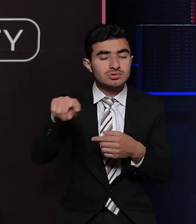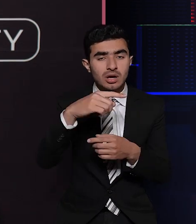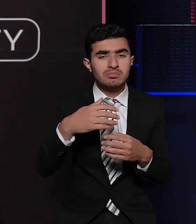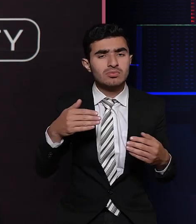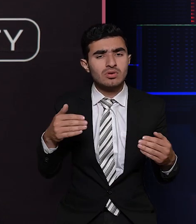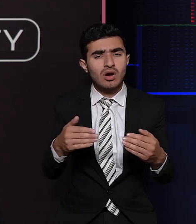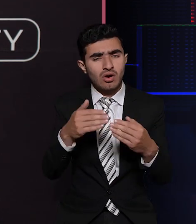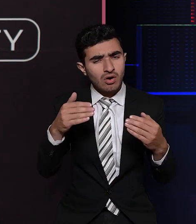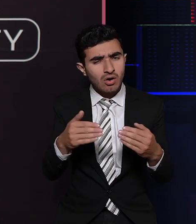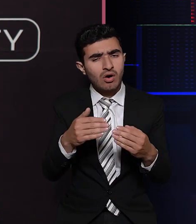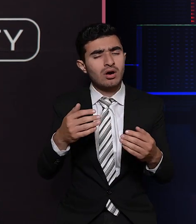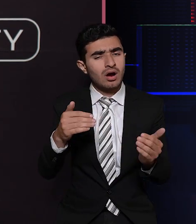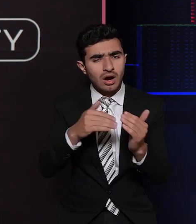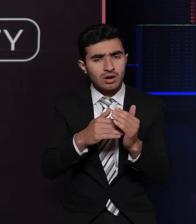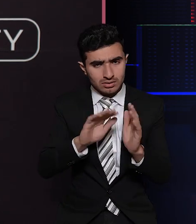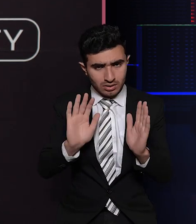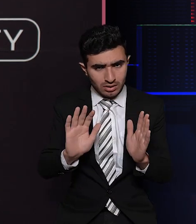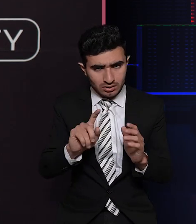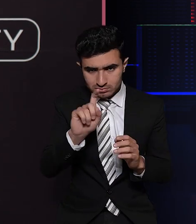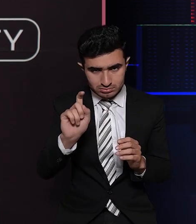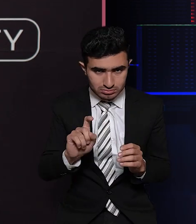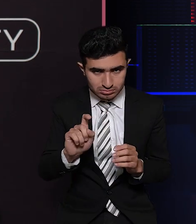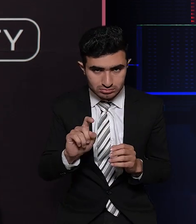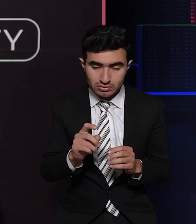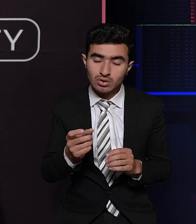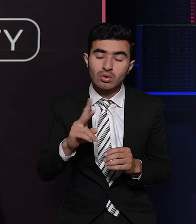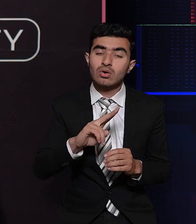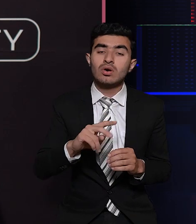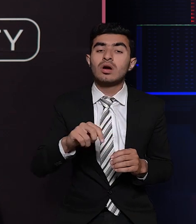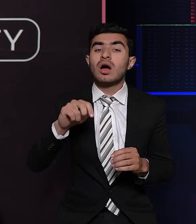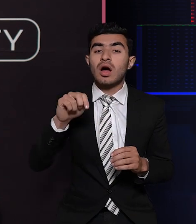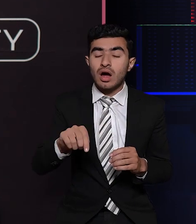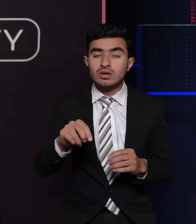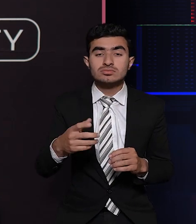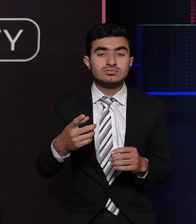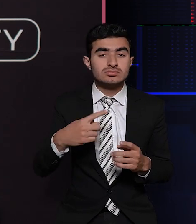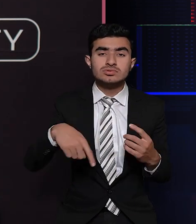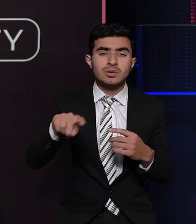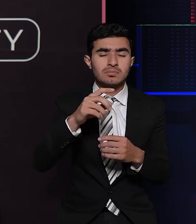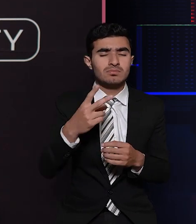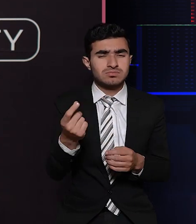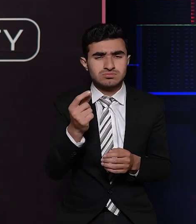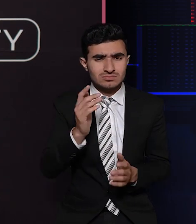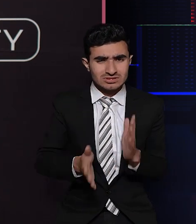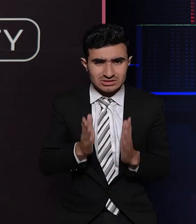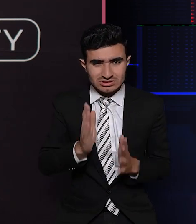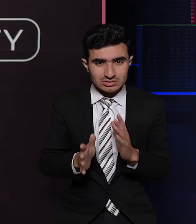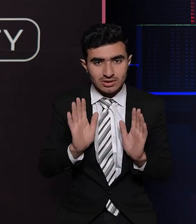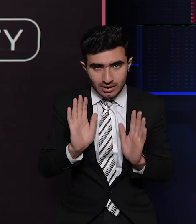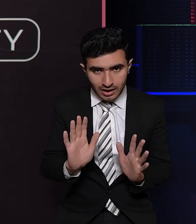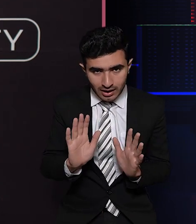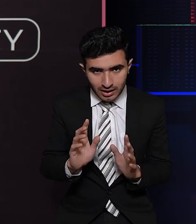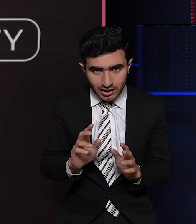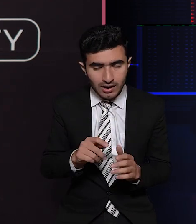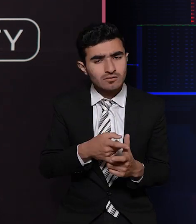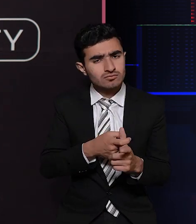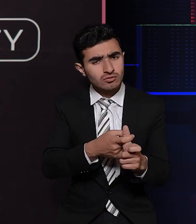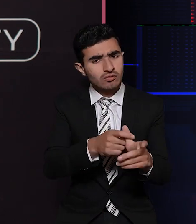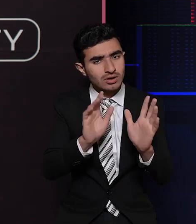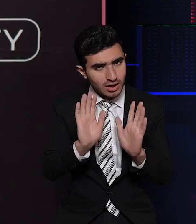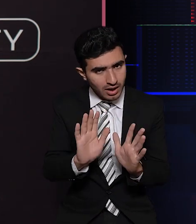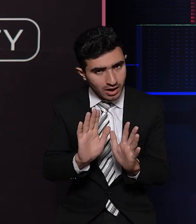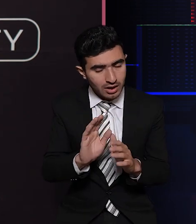ہم ہر وقت لڑ سکتے ہیں؟ کیا آج کے دور میں ہر وقت بھاگ سکتے ہیں؟